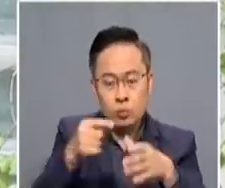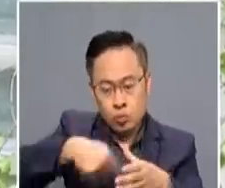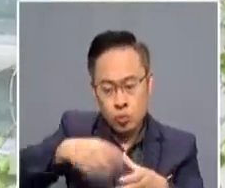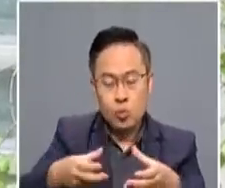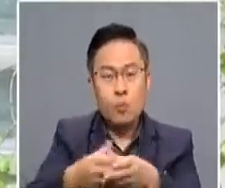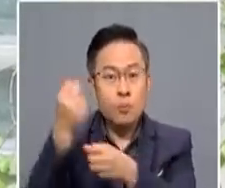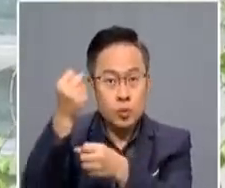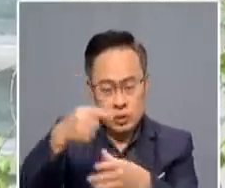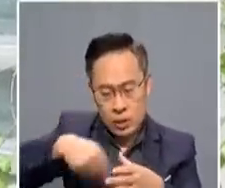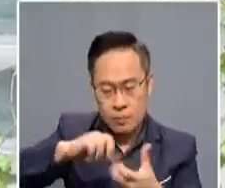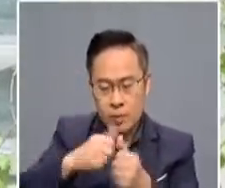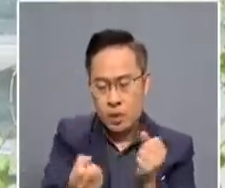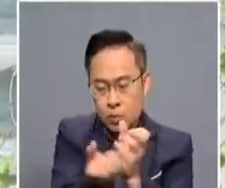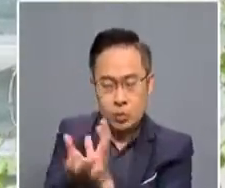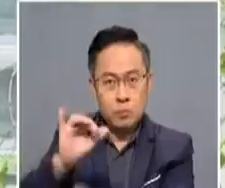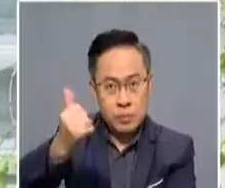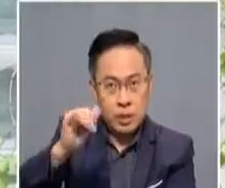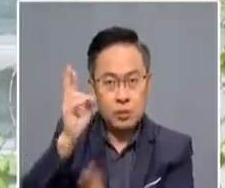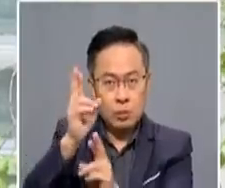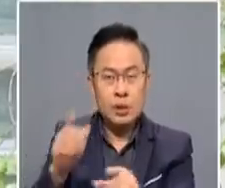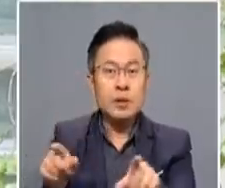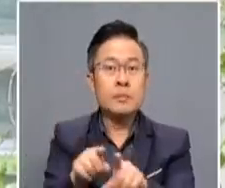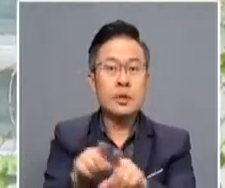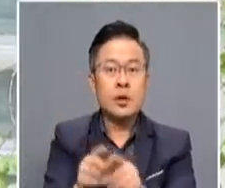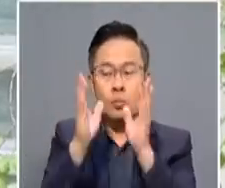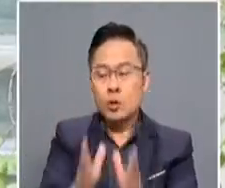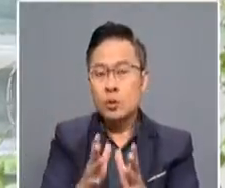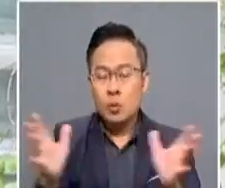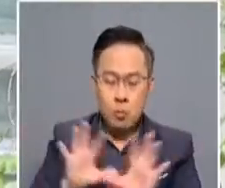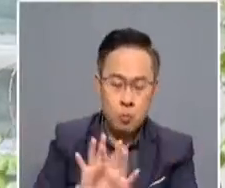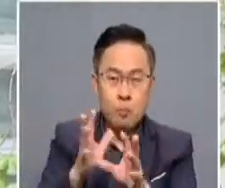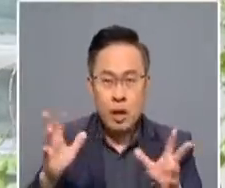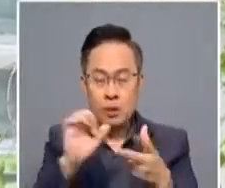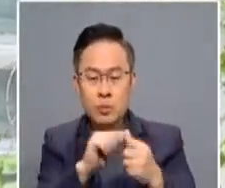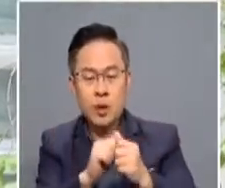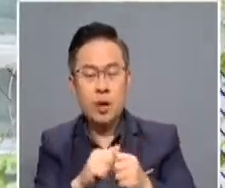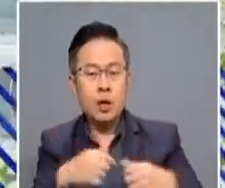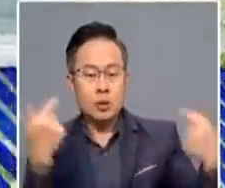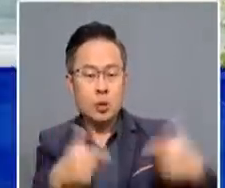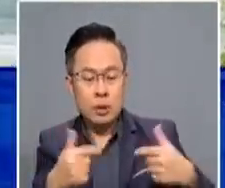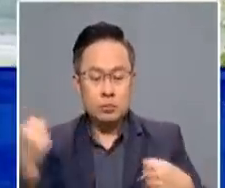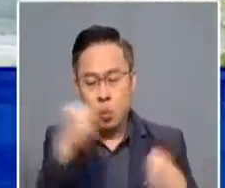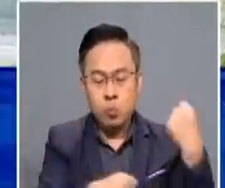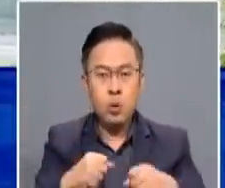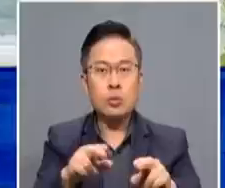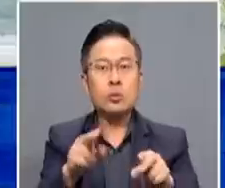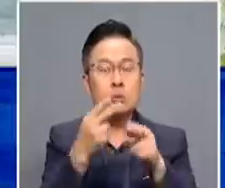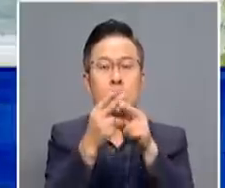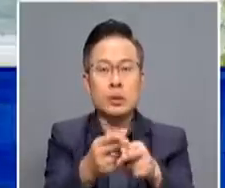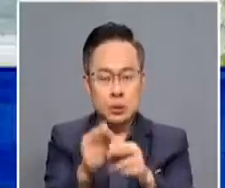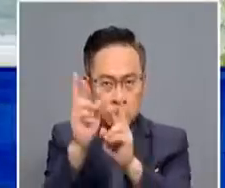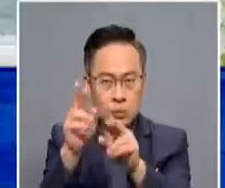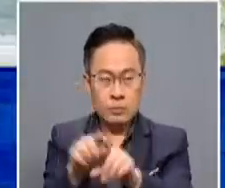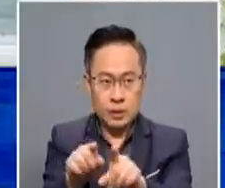านก็มีเหตุขึ้นมาแล้วนะจะทะเลาะกันเองตีกันเองอีกอะไรเหล่านี้นะก็ขอให้ระมัดระวังให้มากที่สุดแต่ประเด็นที่